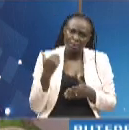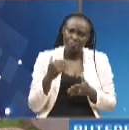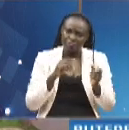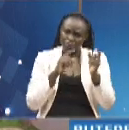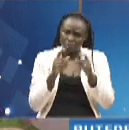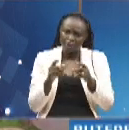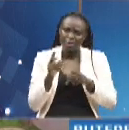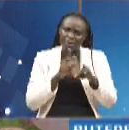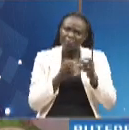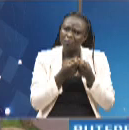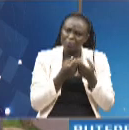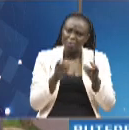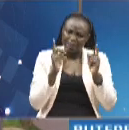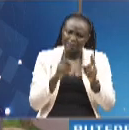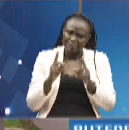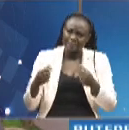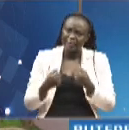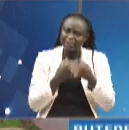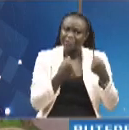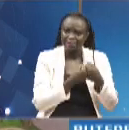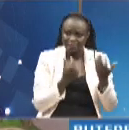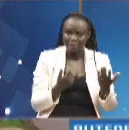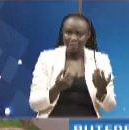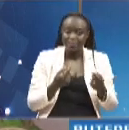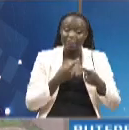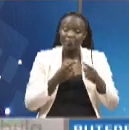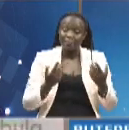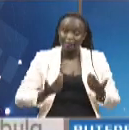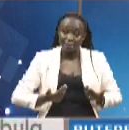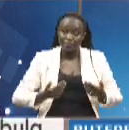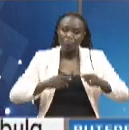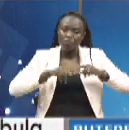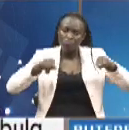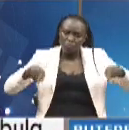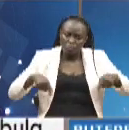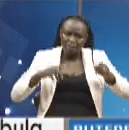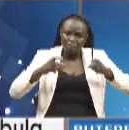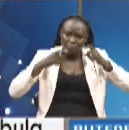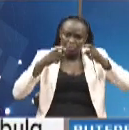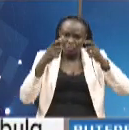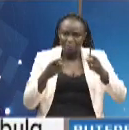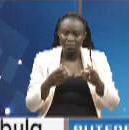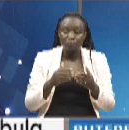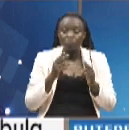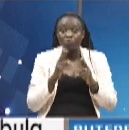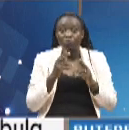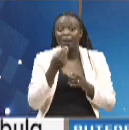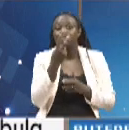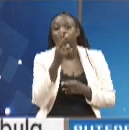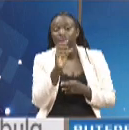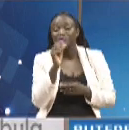nti abantu bafa nnyo ku makubo, naye ffenna tutekemu amaanyi tulabe nti okutuuka omwaka